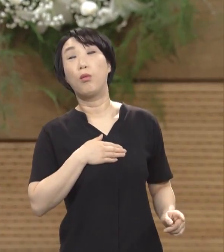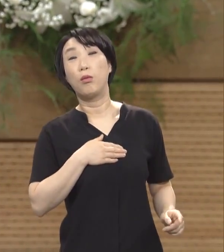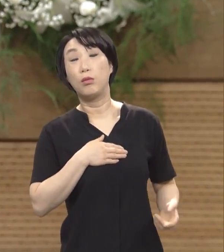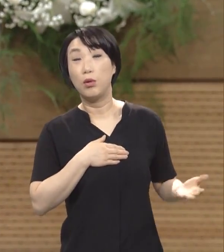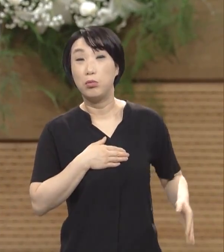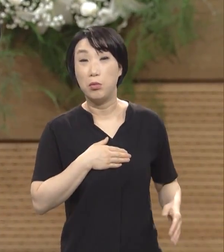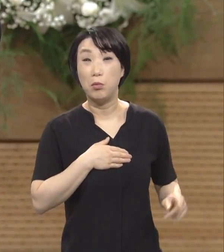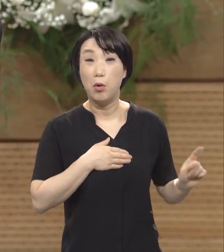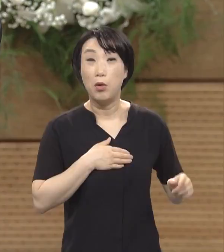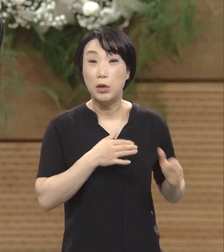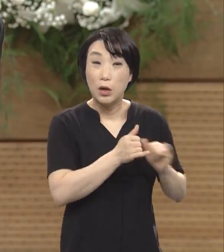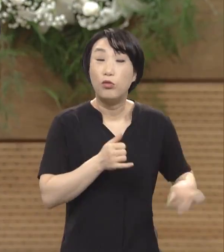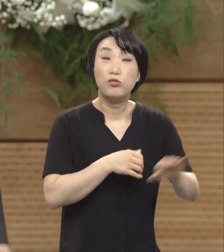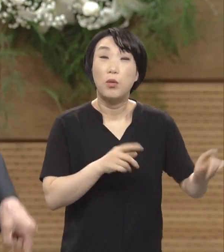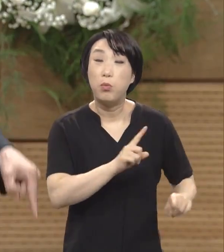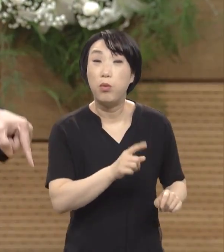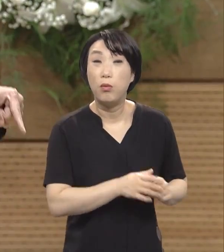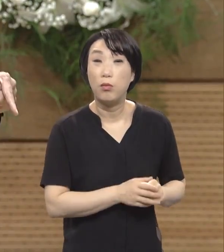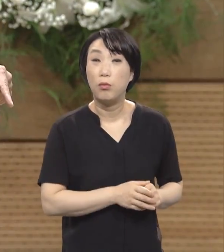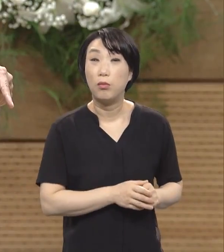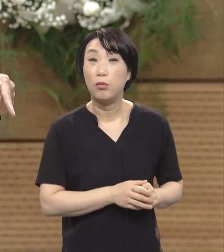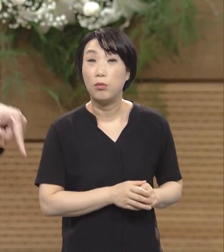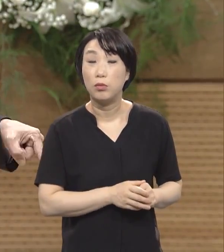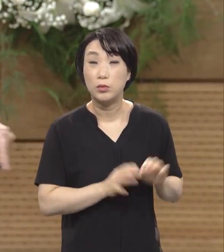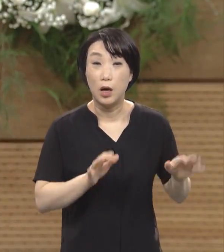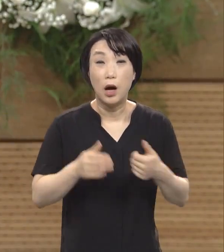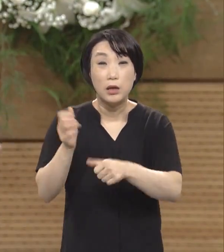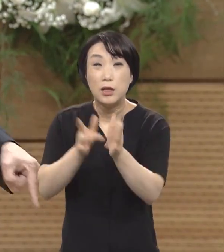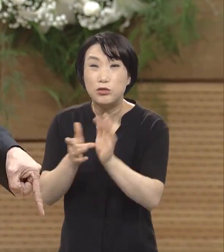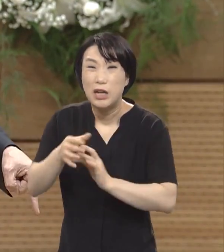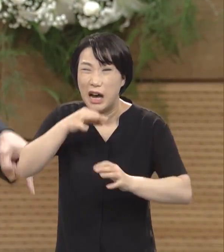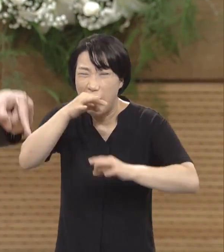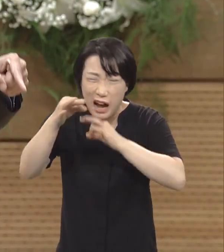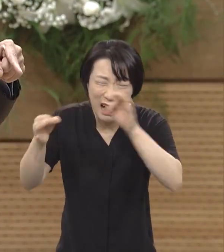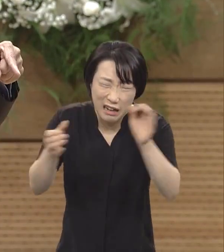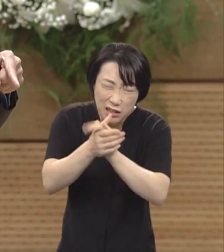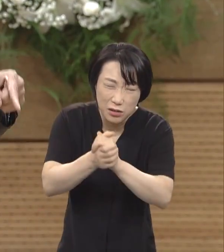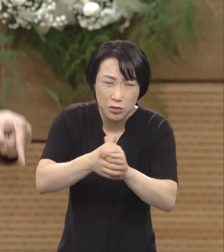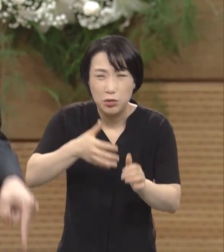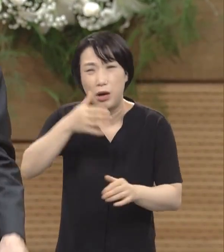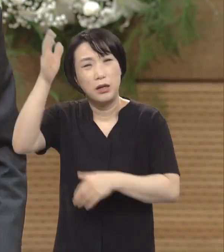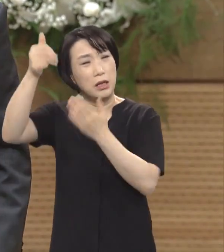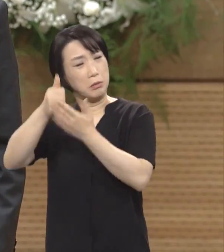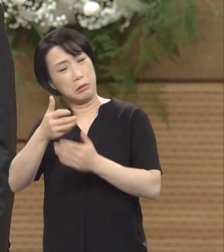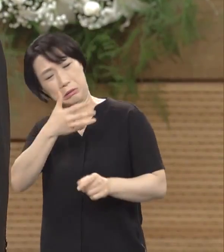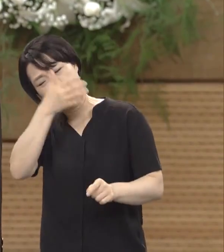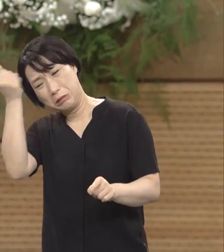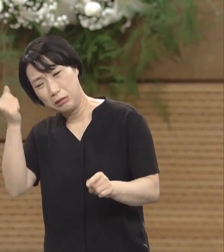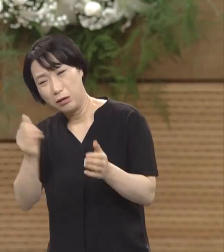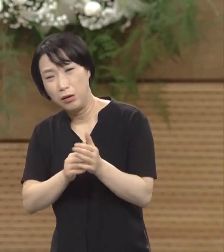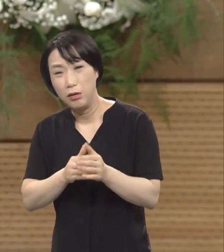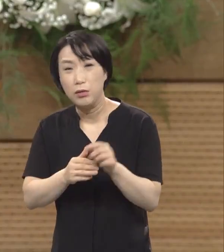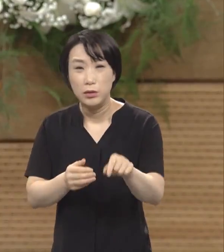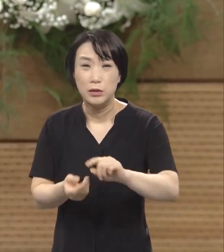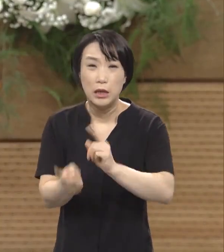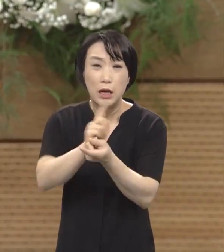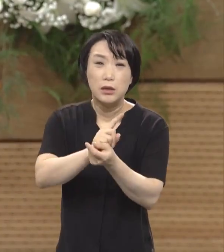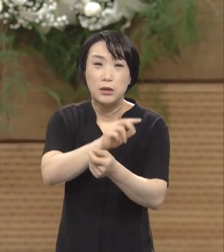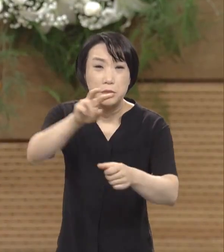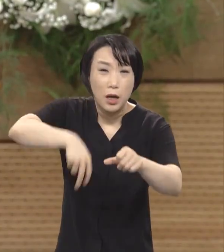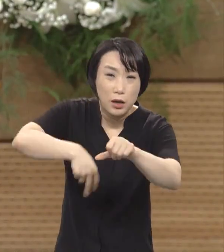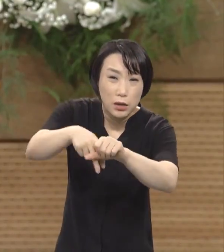얼마나 대단한 존재라고 그 아들의 절규를 뿌리치고 대신 죽여서 나를